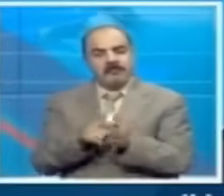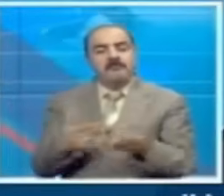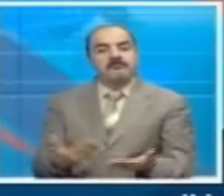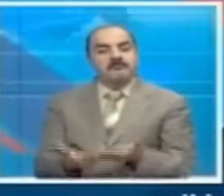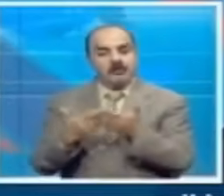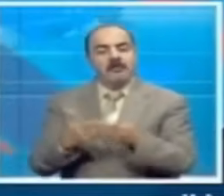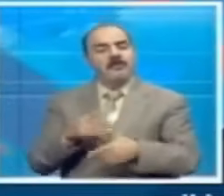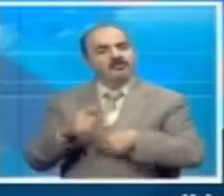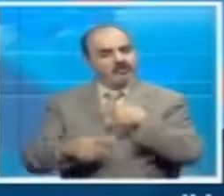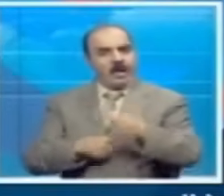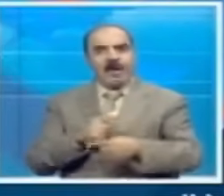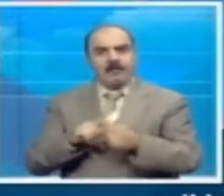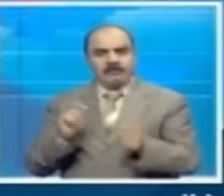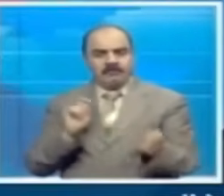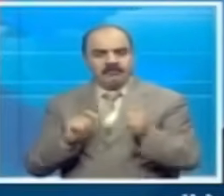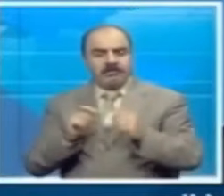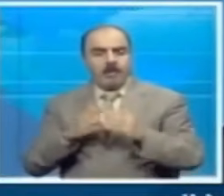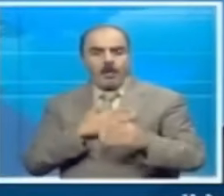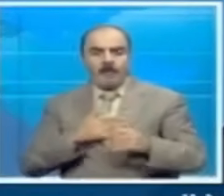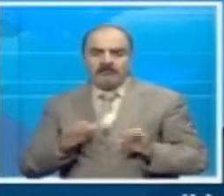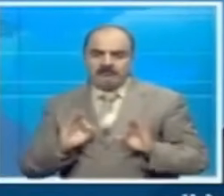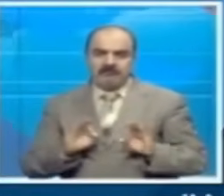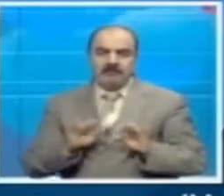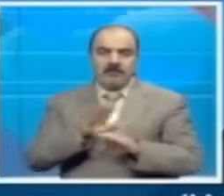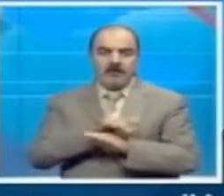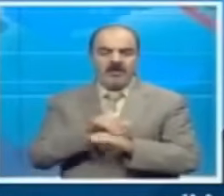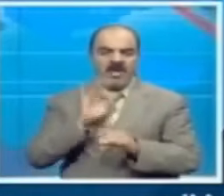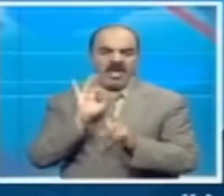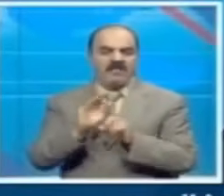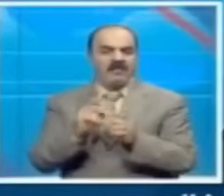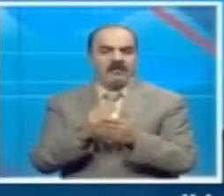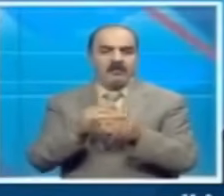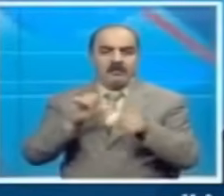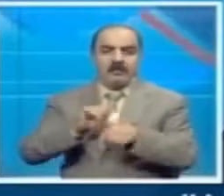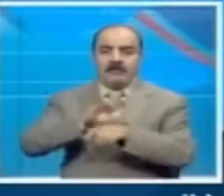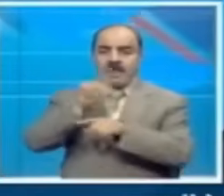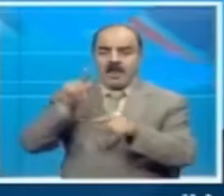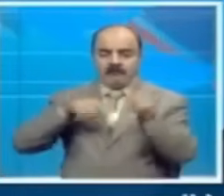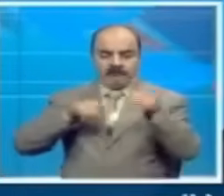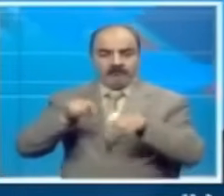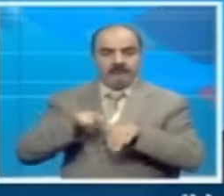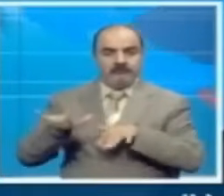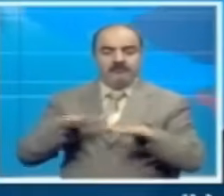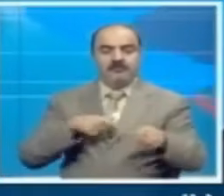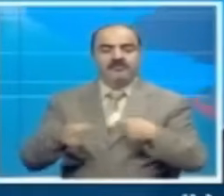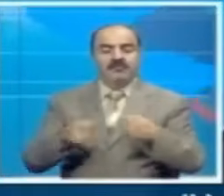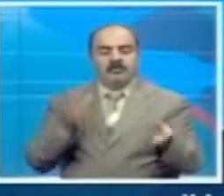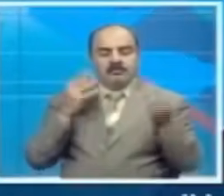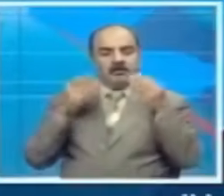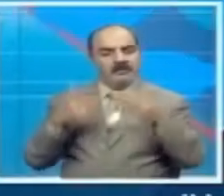المصرية التي طورتها وأنشأتها الدولة في تحقيق خطة مصر لتكون مركزا إقليميا ودوليا